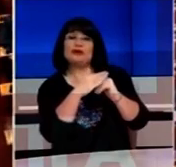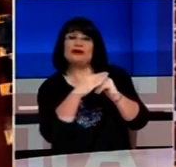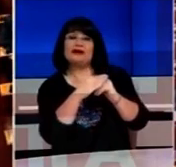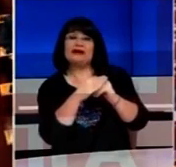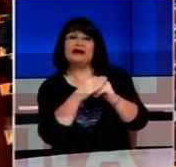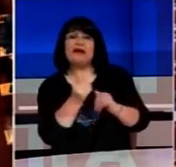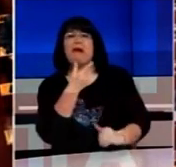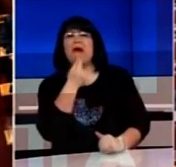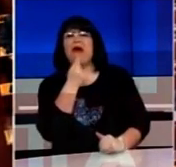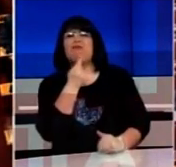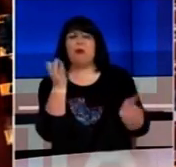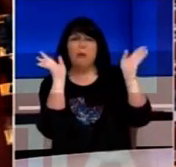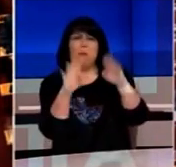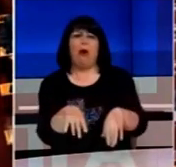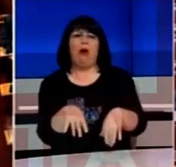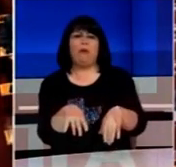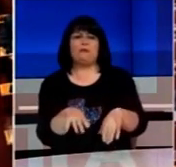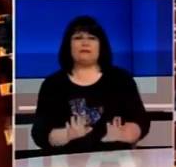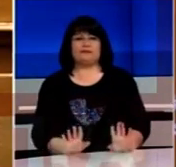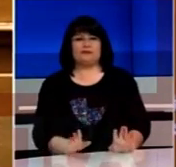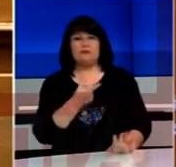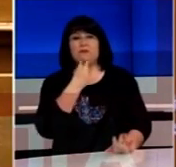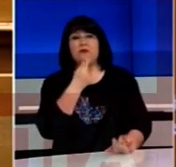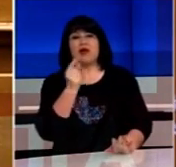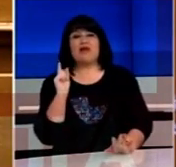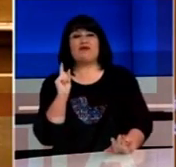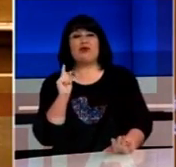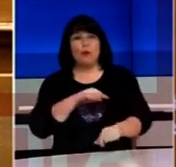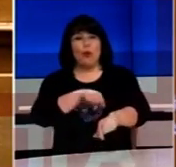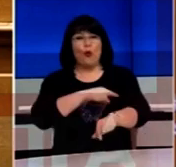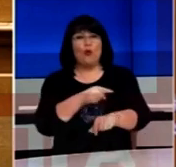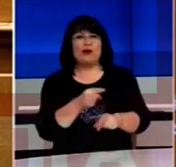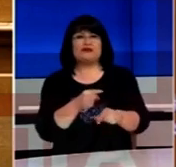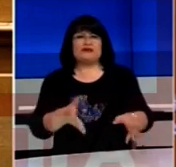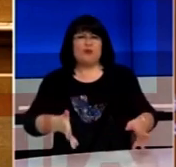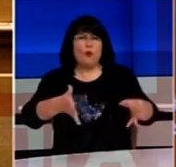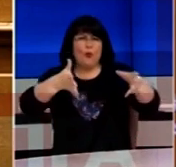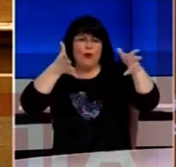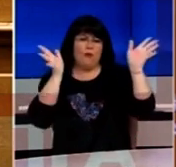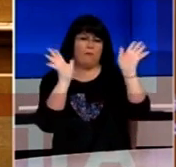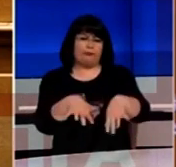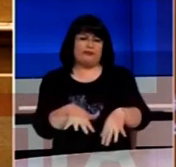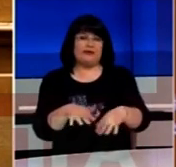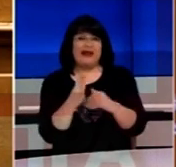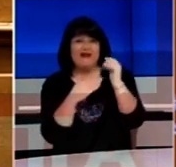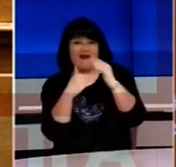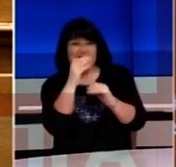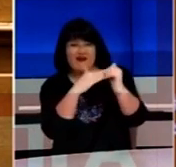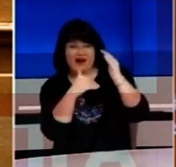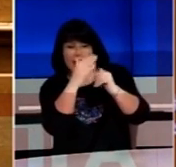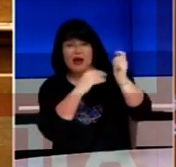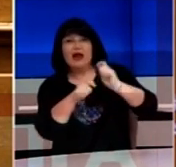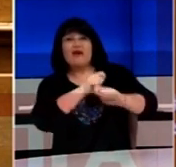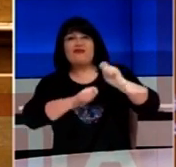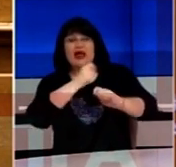το γκρέμισμα γίνεται εύκολο. Γίνεται εύκολα σε λίγες μόνο ώρες. Το να οικοδομήσεις ένα